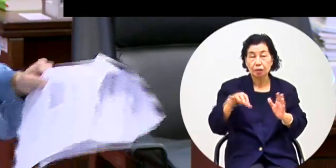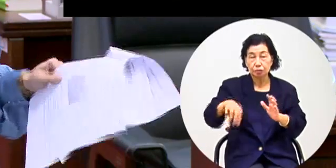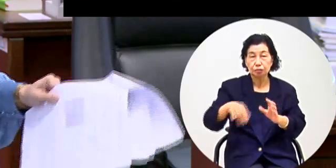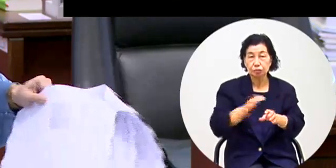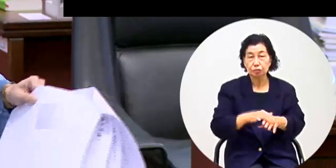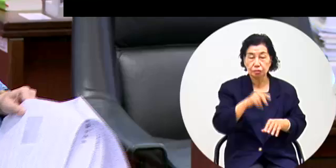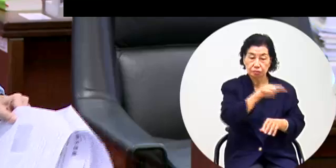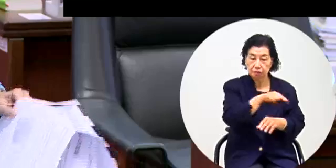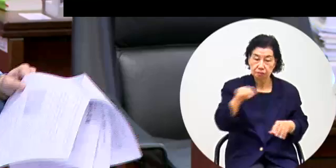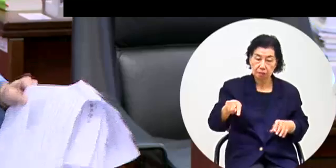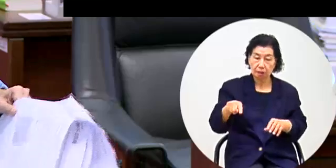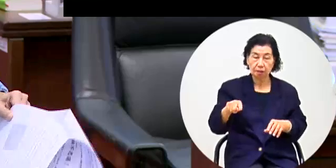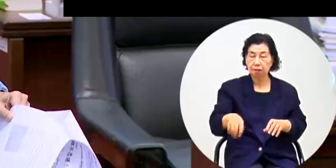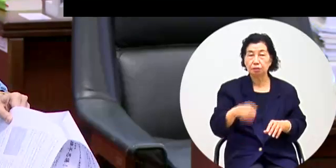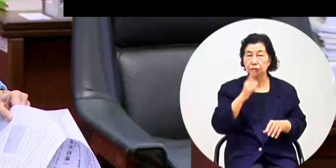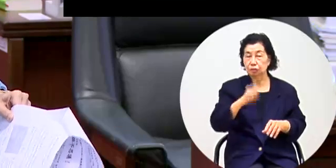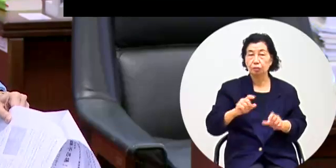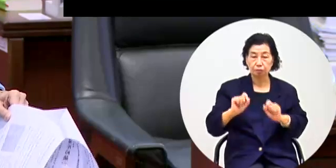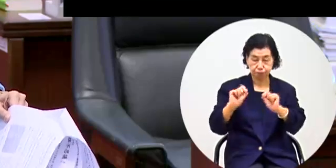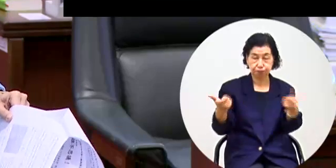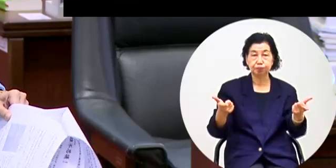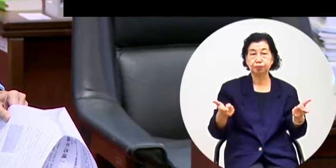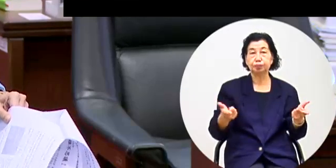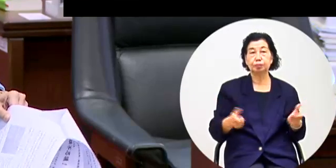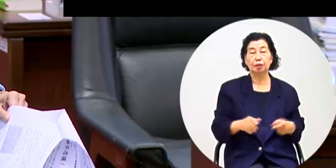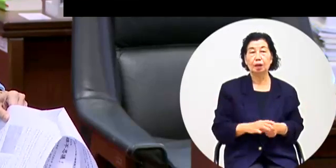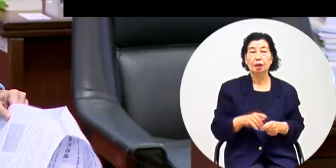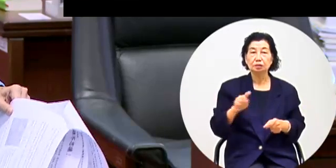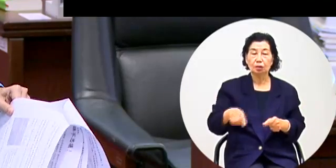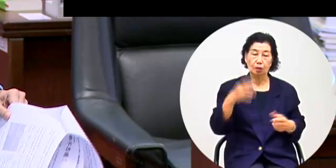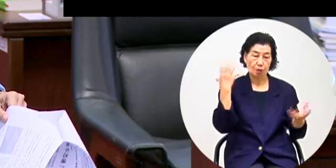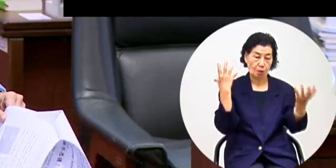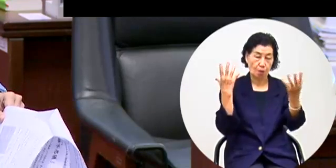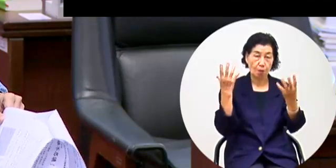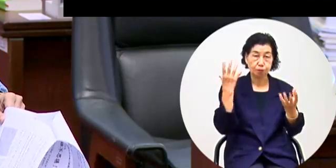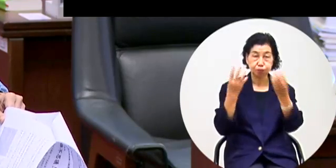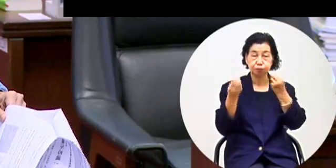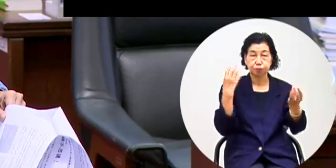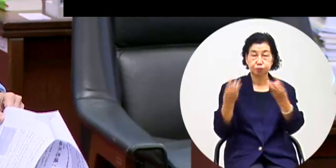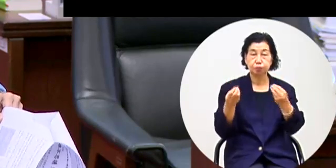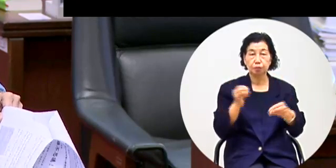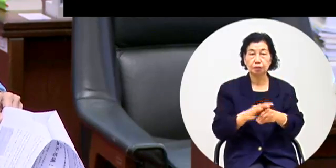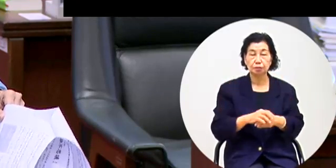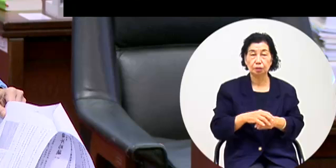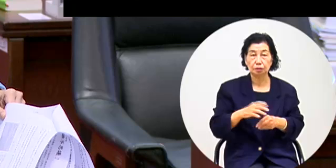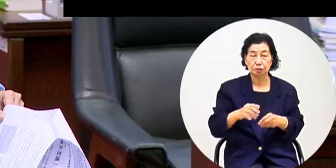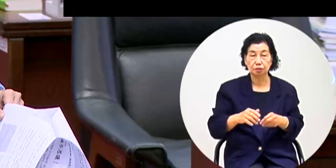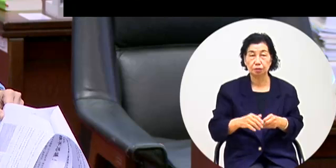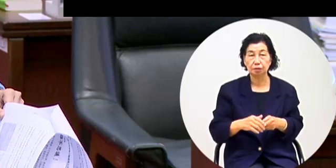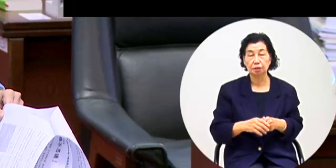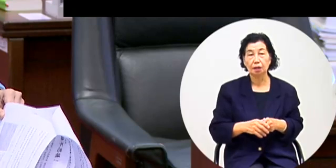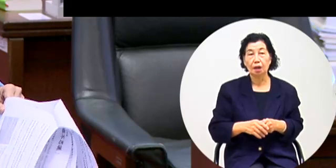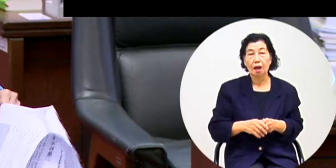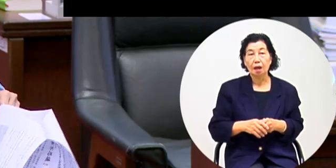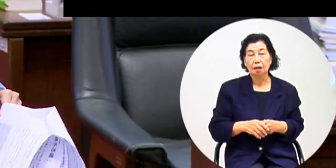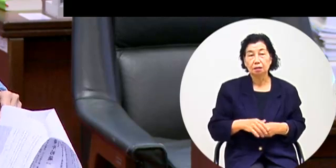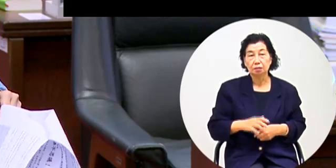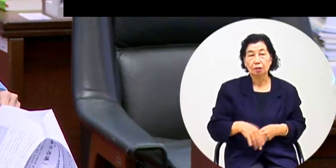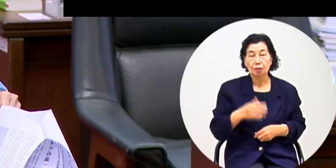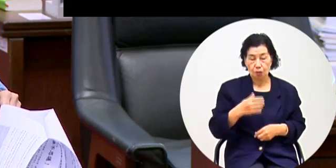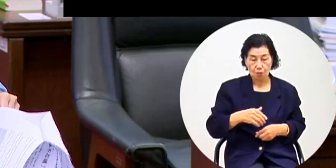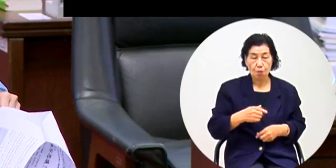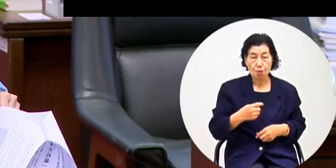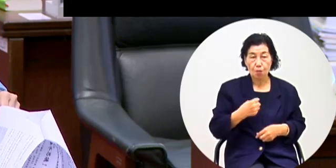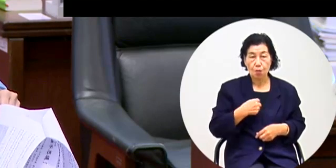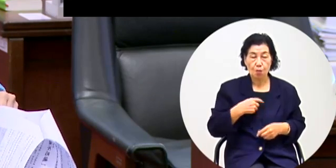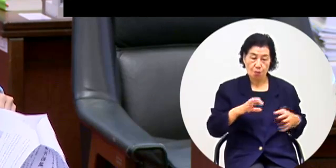在呢，其实我们也搞不清楚。虽然不是我的区域，但是我说真的，我也挺担心，很关注。主要就是希望高雄市的